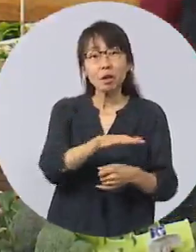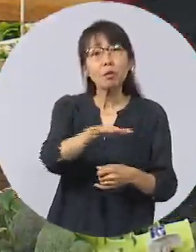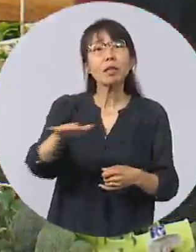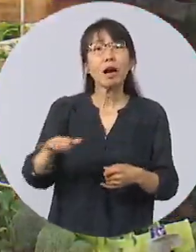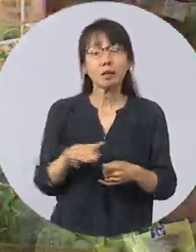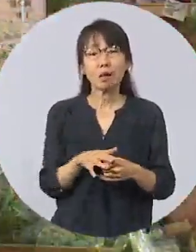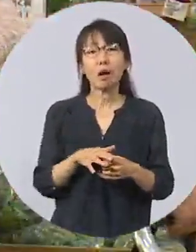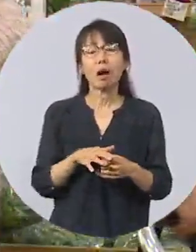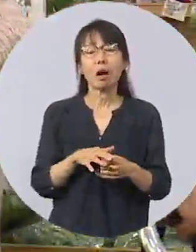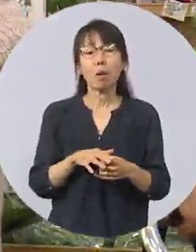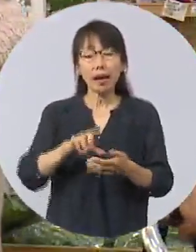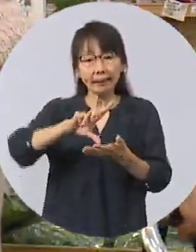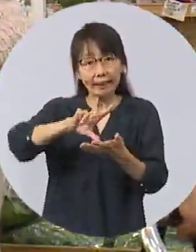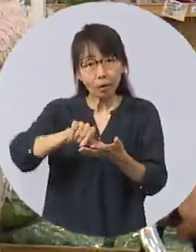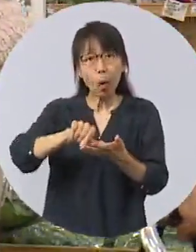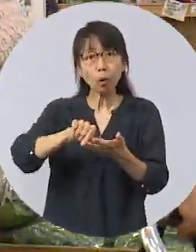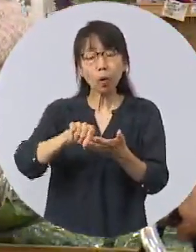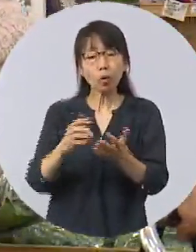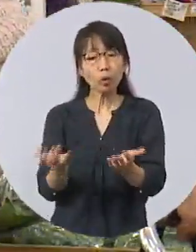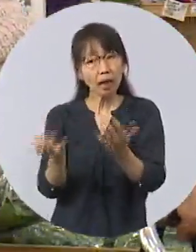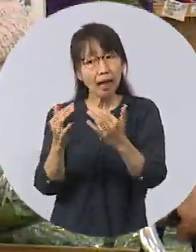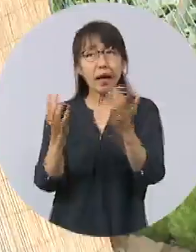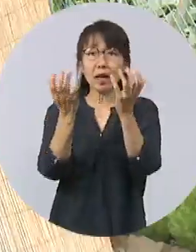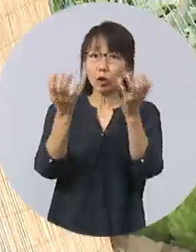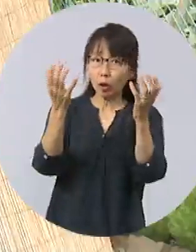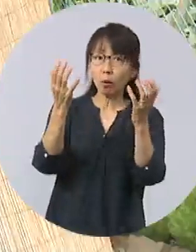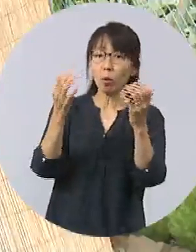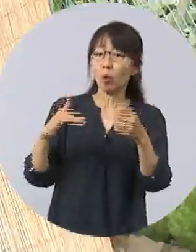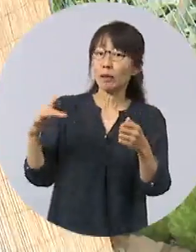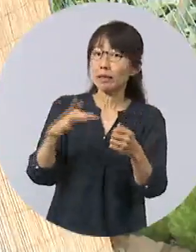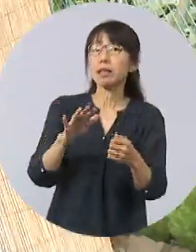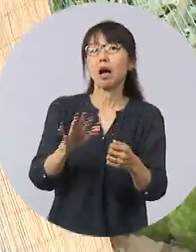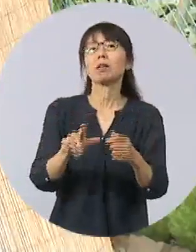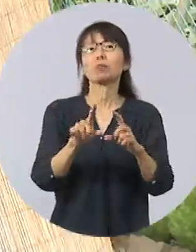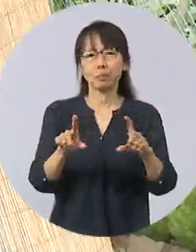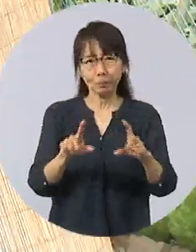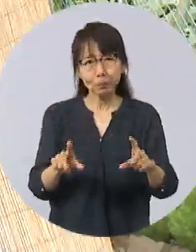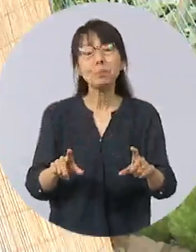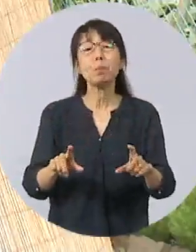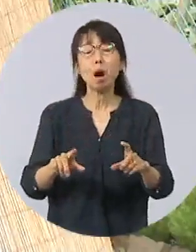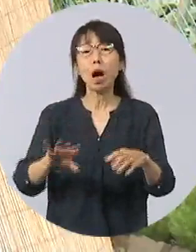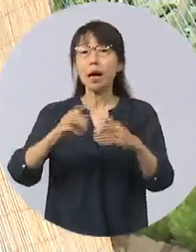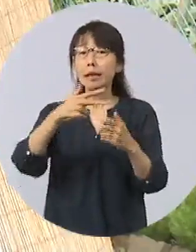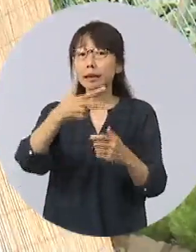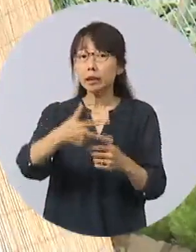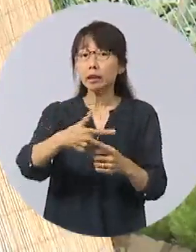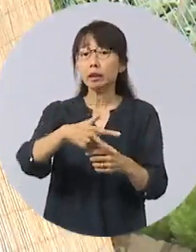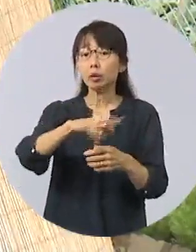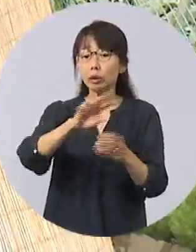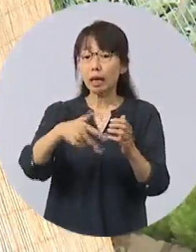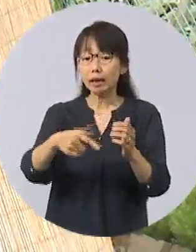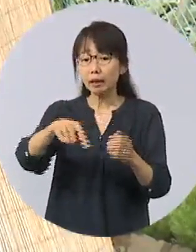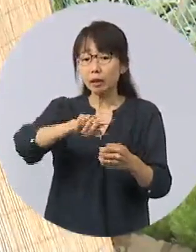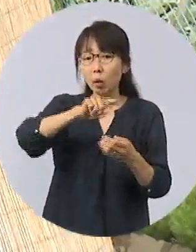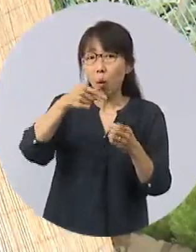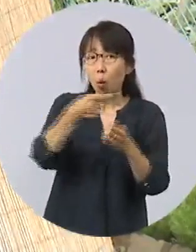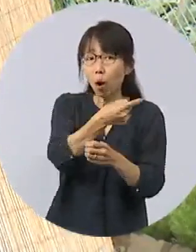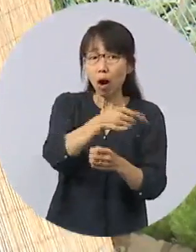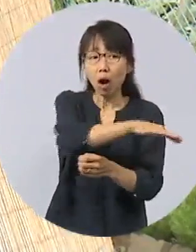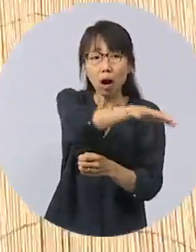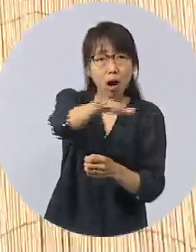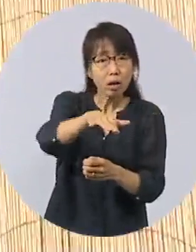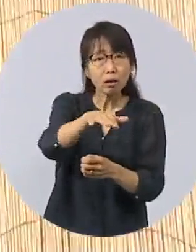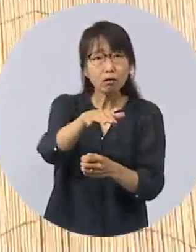とか果物っていうのはもちろん人気だと思うんですけど、市内外で藤沢さんのフルーツの人気っていうのはどうなんでしょう